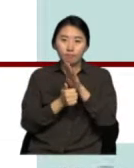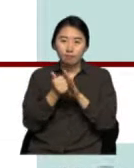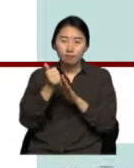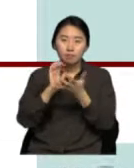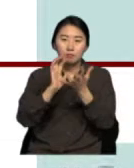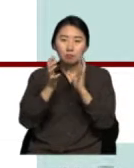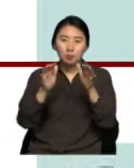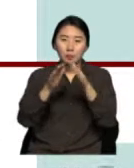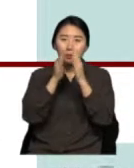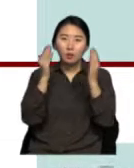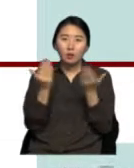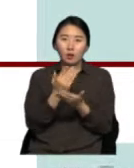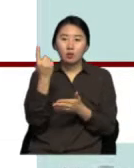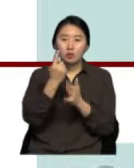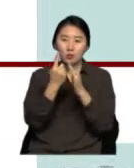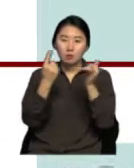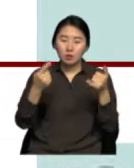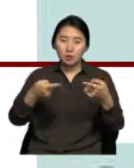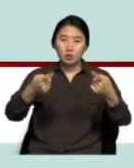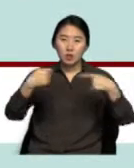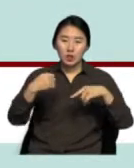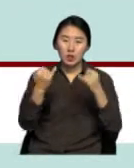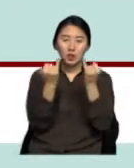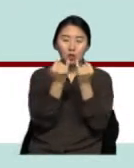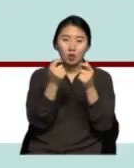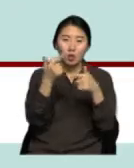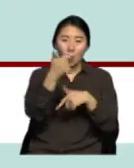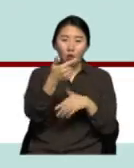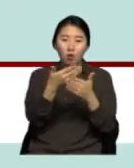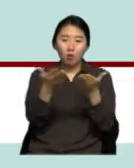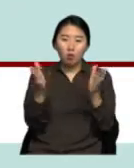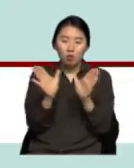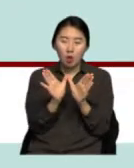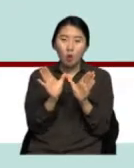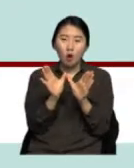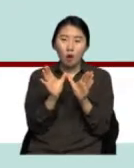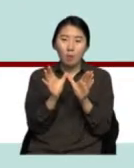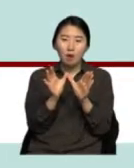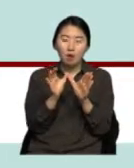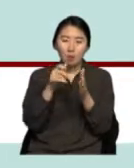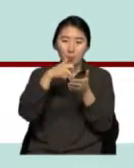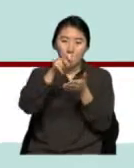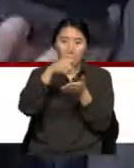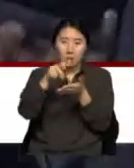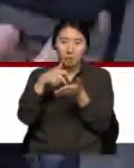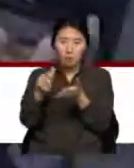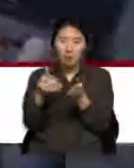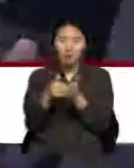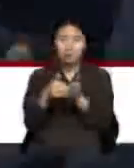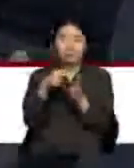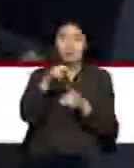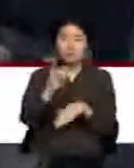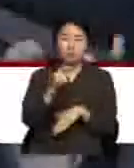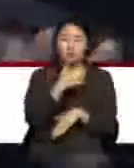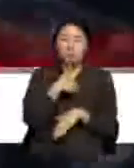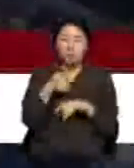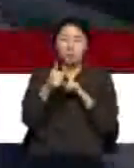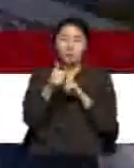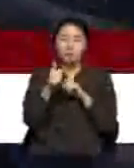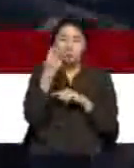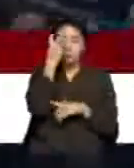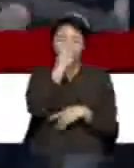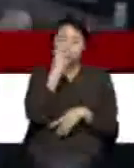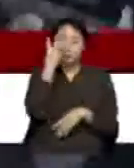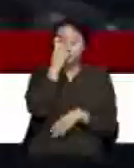등 모두 천여 명이 참여한 6개 대화방에 허위 사실을 공표했습니다. 신 구청장은 경찰